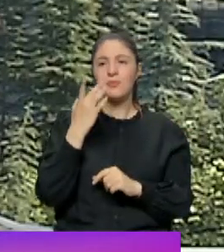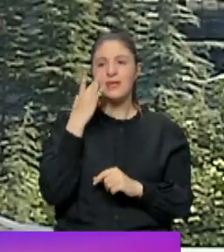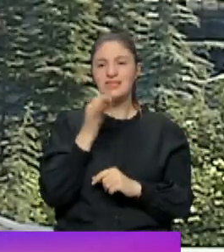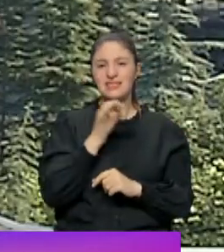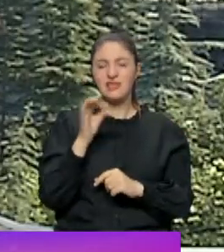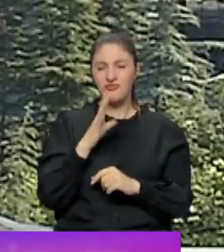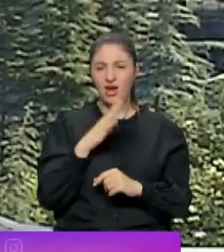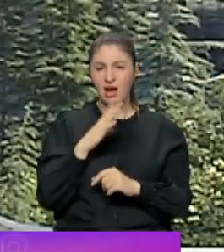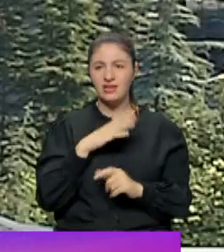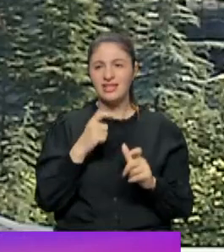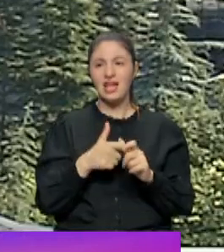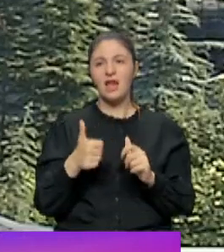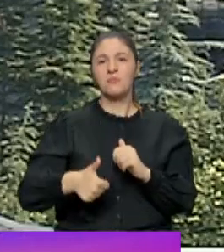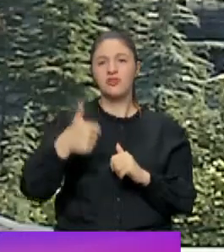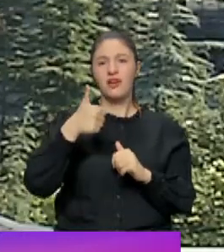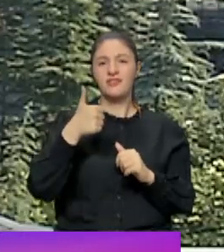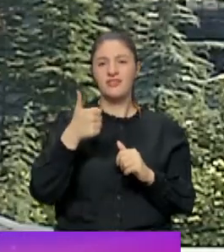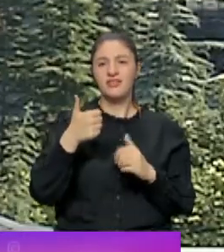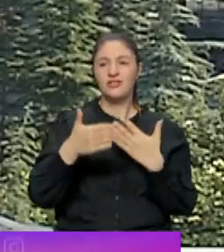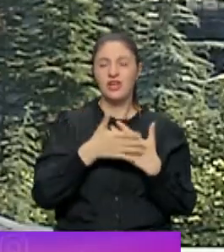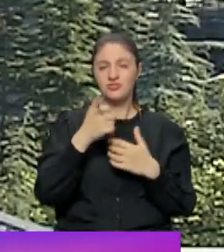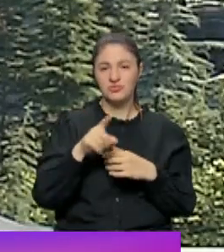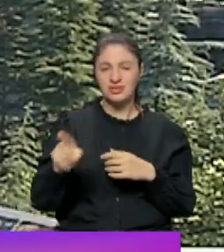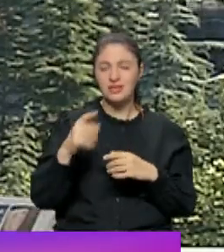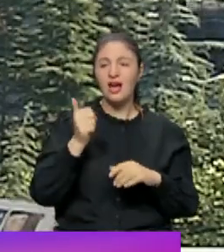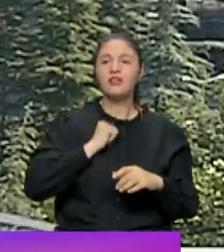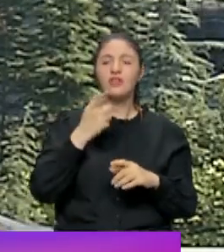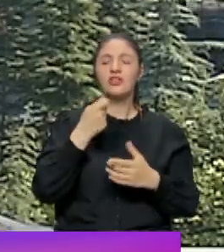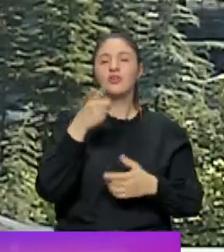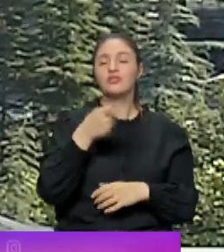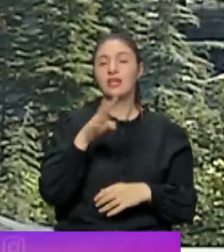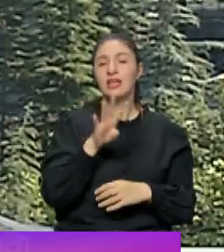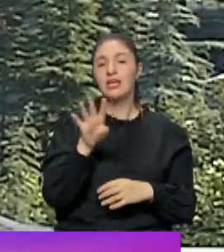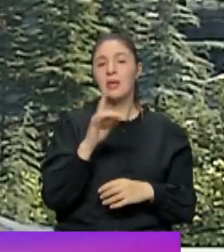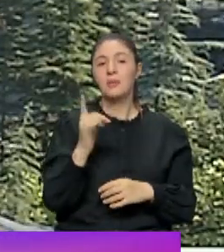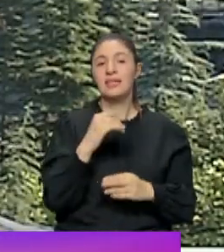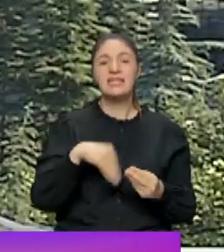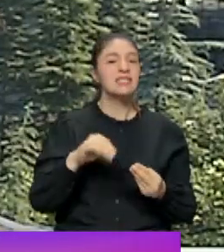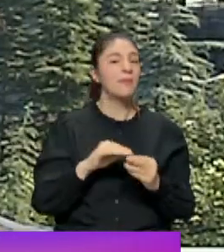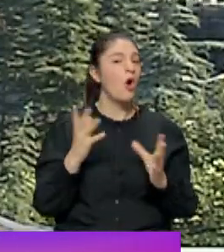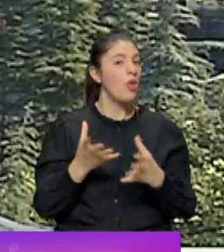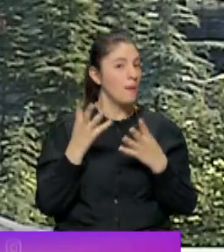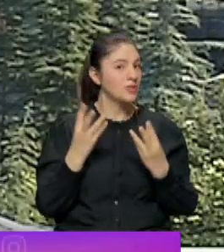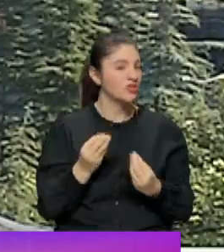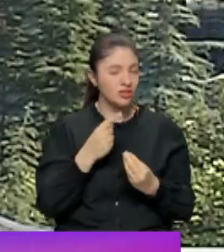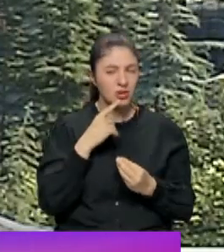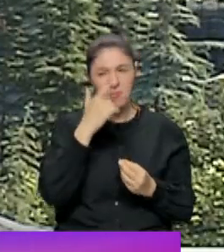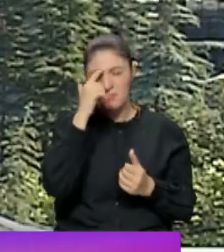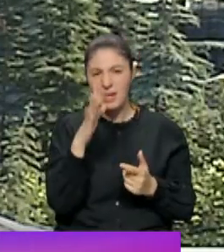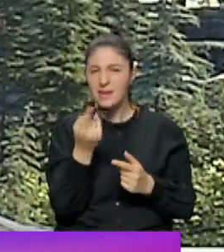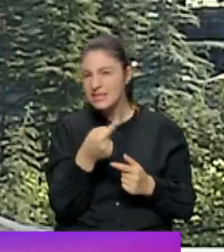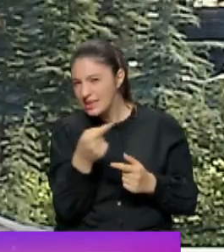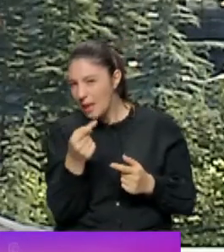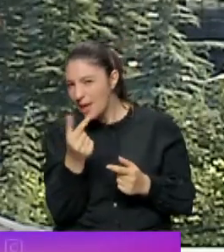belirsizlik vardır genel başkanvekili AK Parti'nin asgari ücreti de yüzde 40'lık bir zam olabileceğini söyledi belki